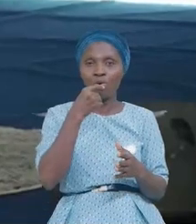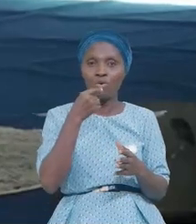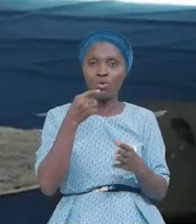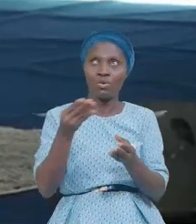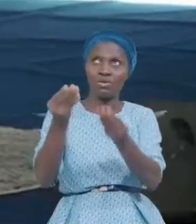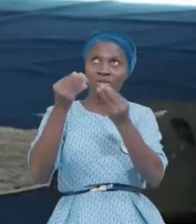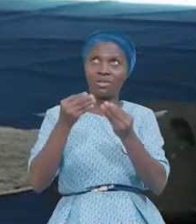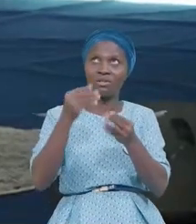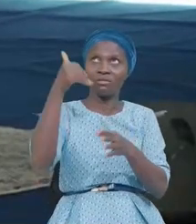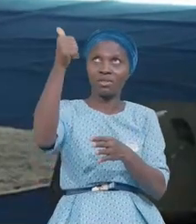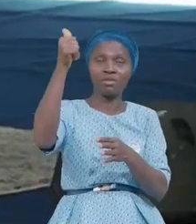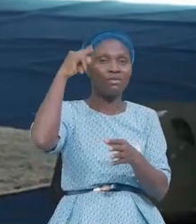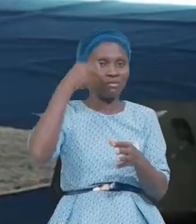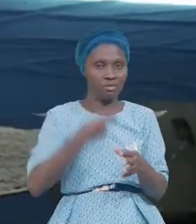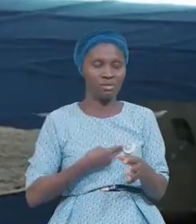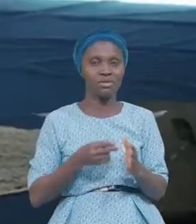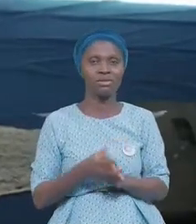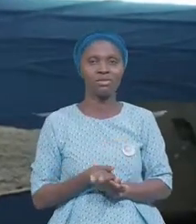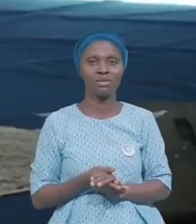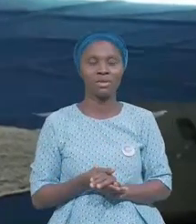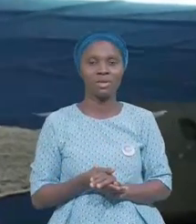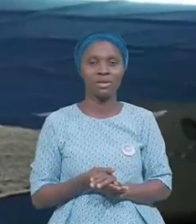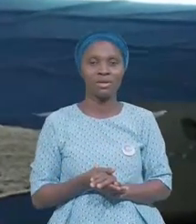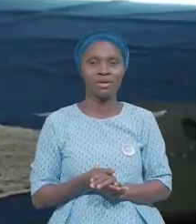Qui s'est donné lui-même pour nous.